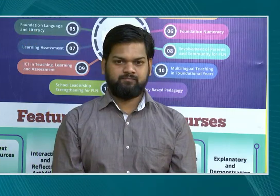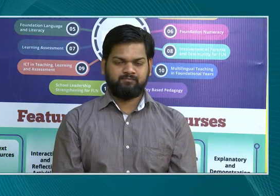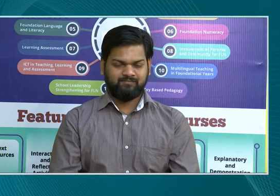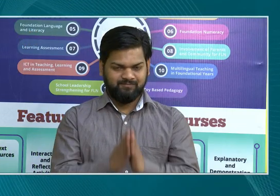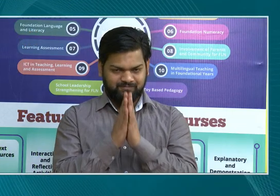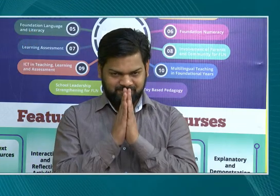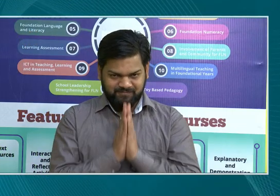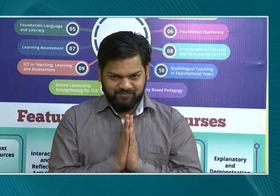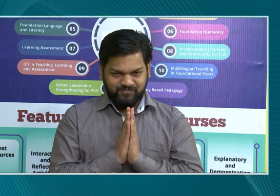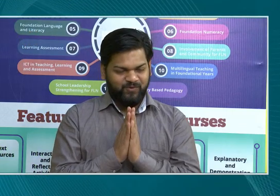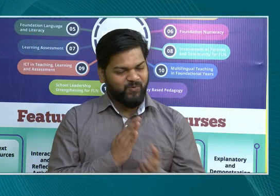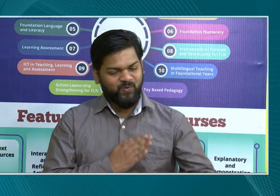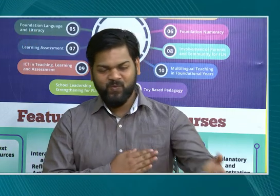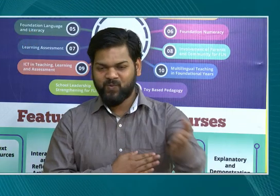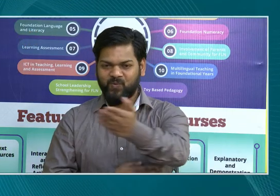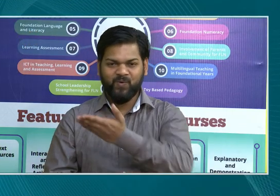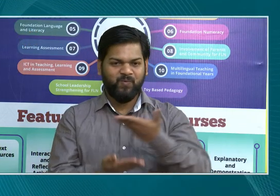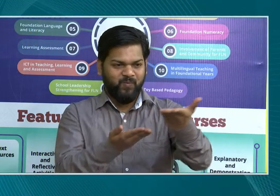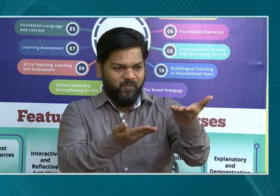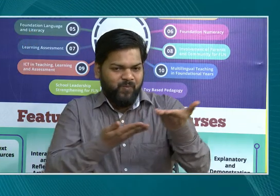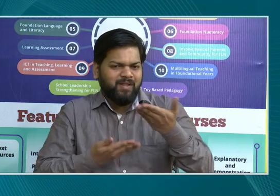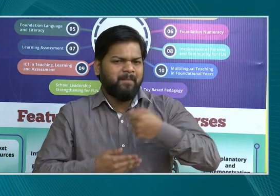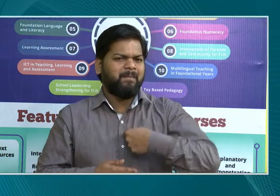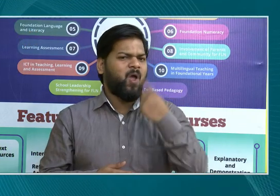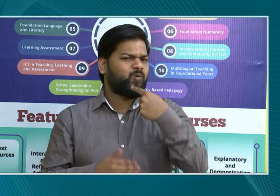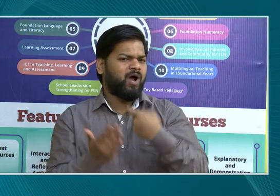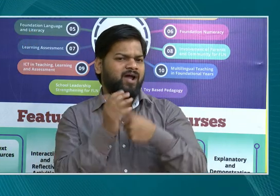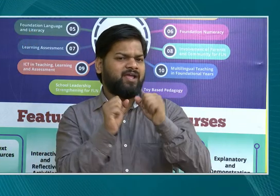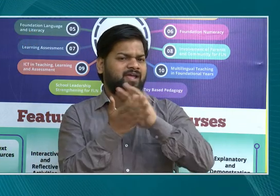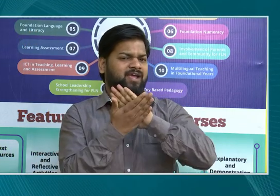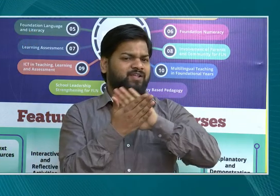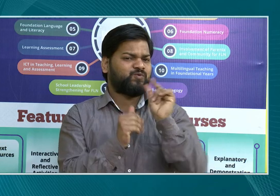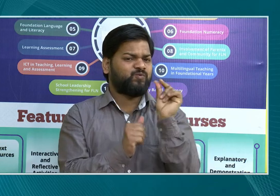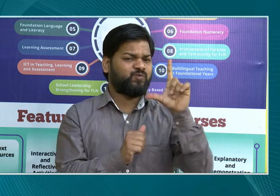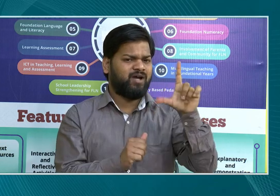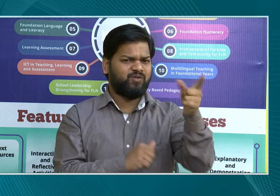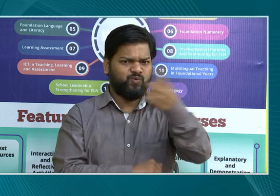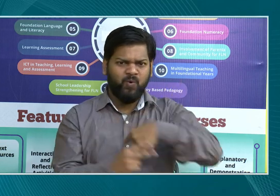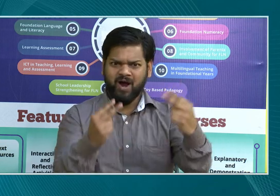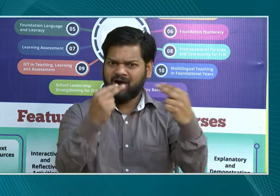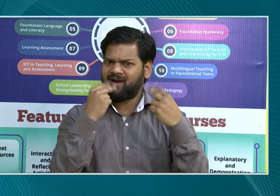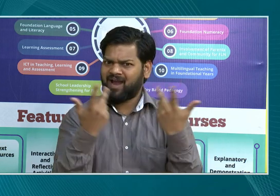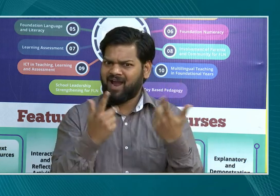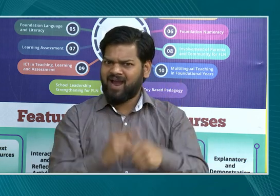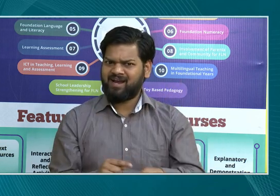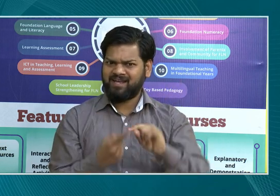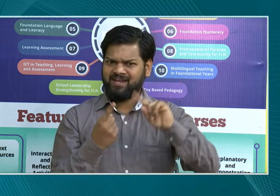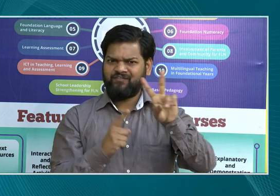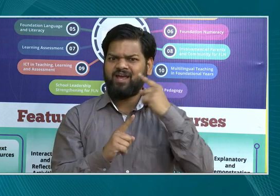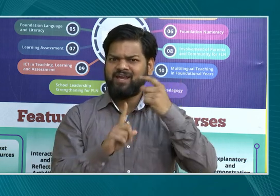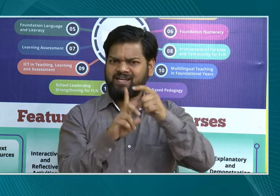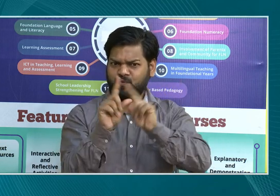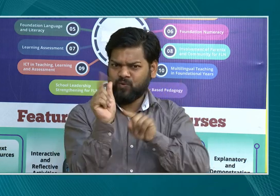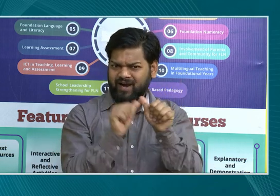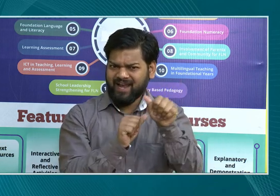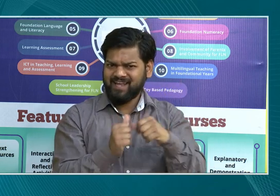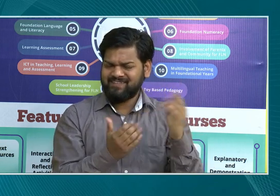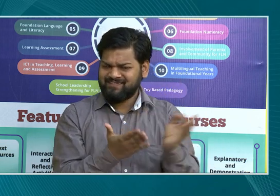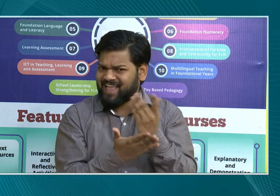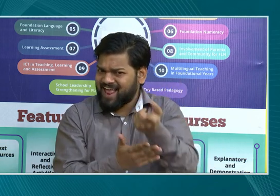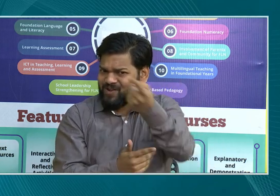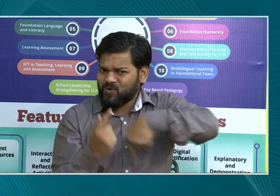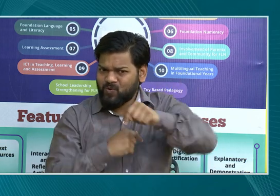नमस्कार आप सभी का स्वागत है मैं हूं राहुल और आप देख रहे हैं विद्या चैनल और चैनल नंबर नो पर हम हाजिर हैं लेकर अपना